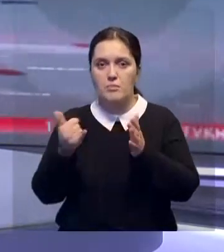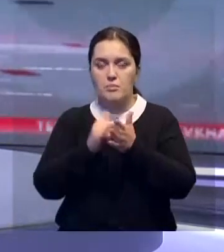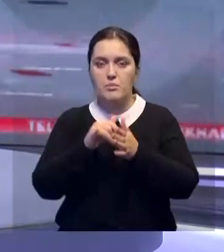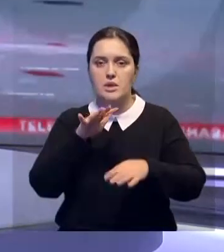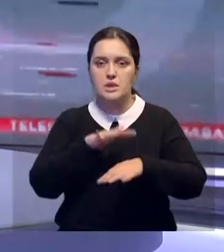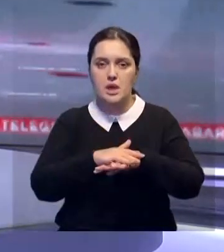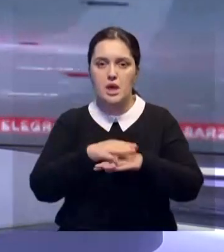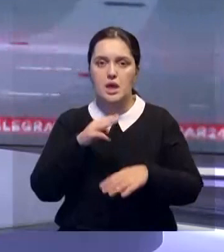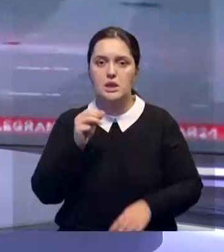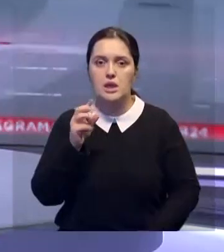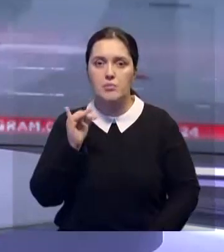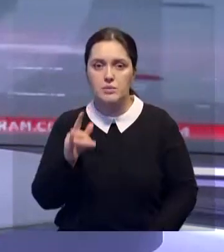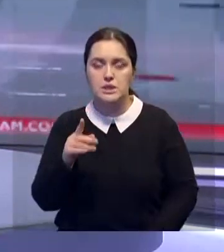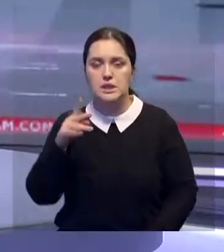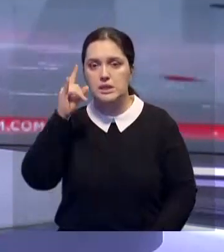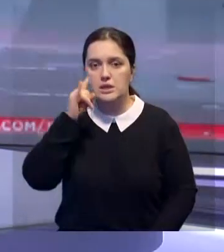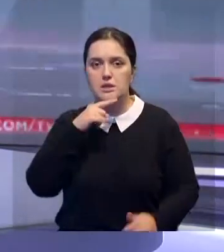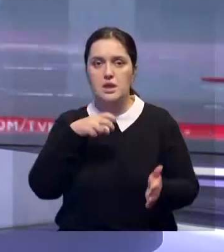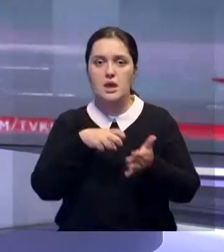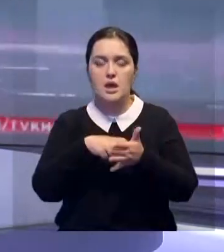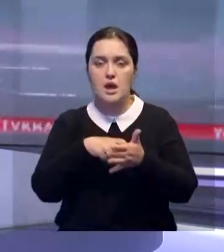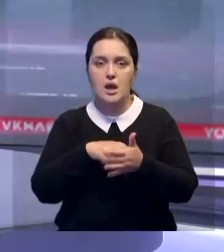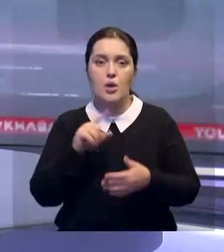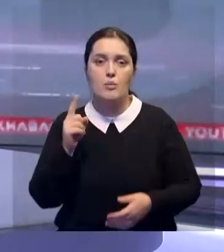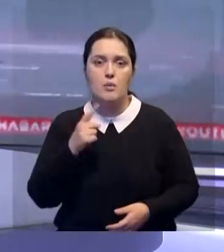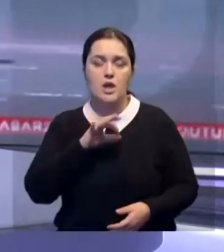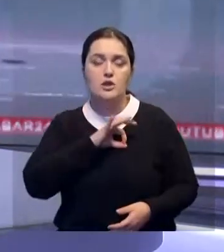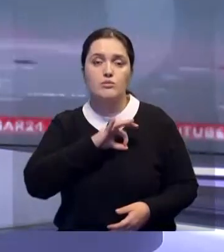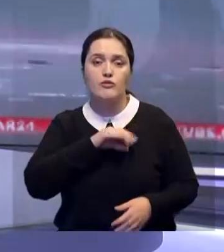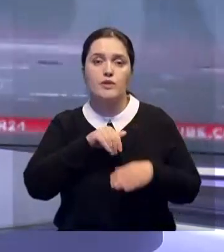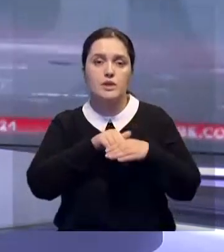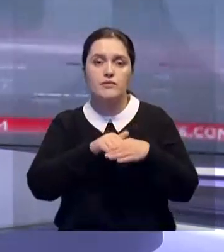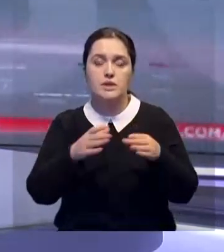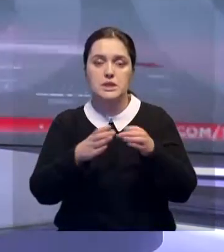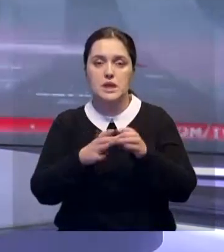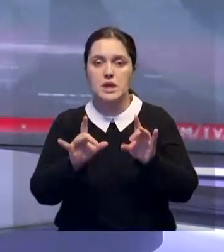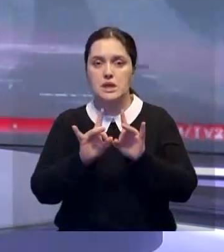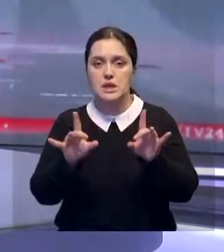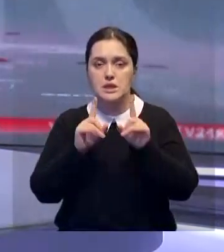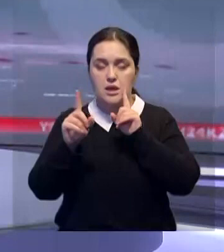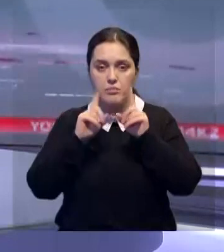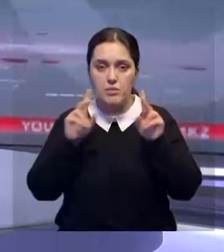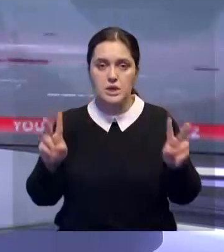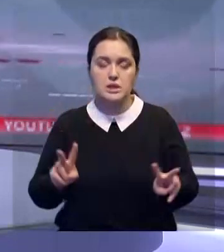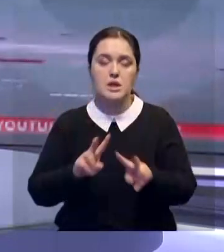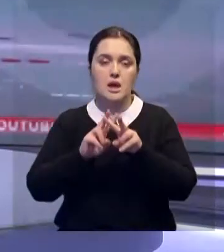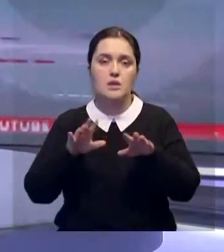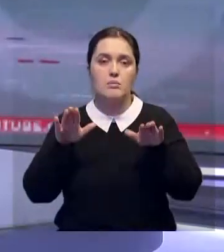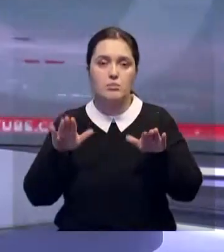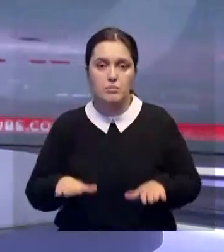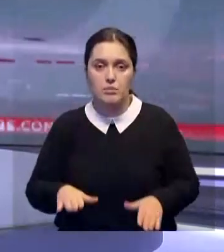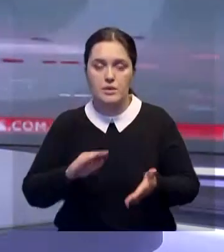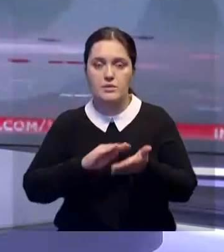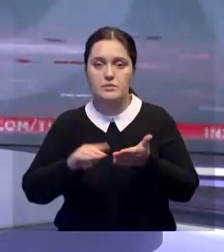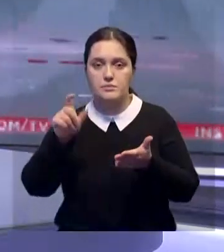брокеров в приложениях банков «Табыс» и в отделениях «Казпочты». Почему выгодно инвестировать в компанию, рассказали на брифинге